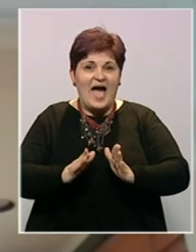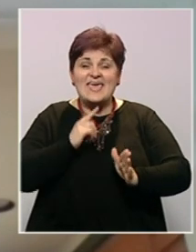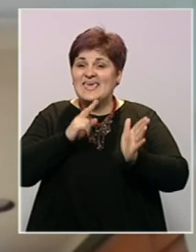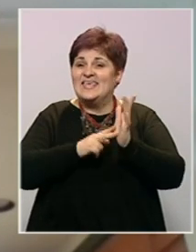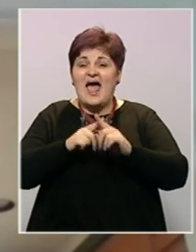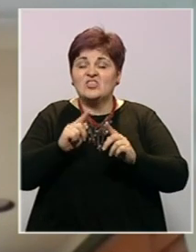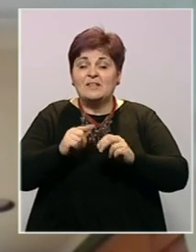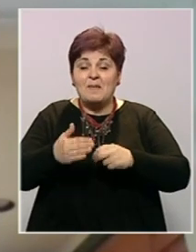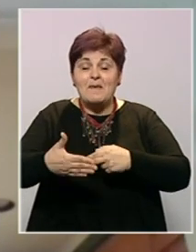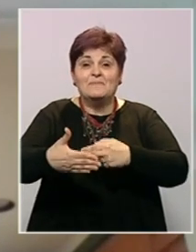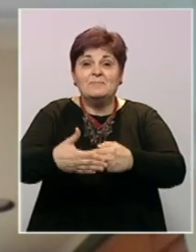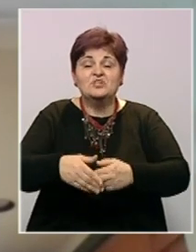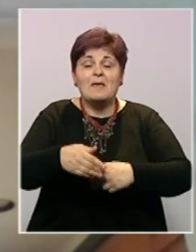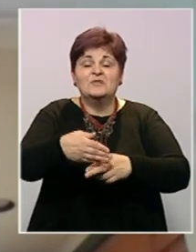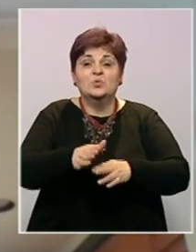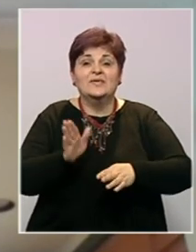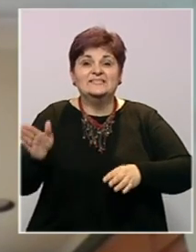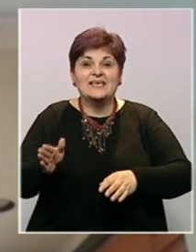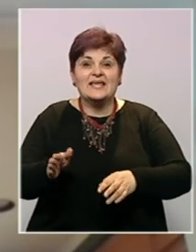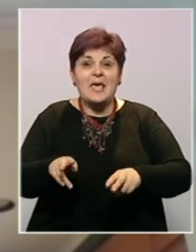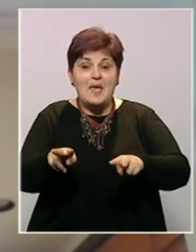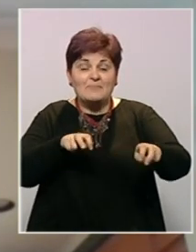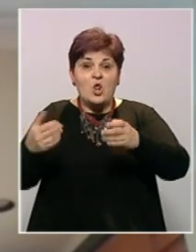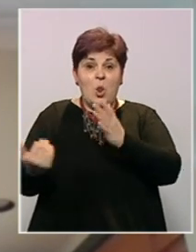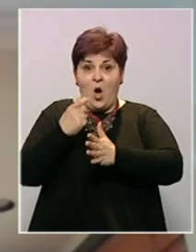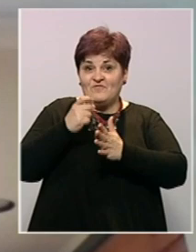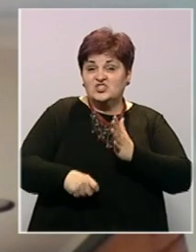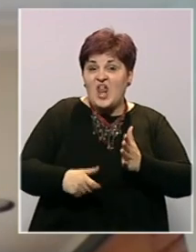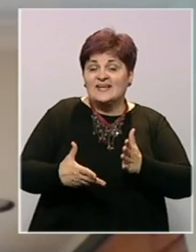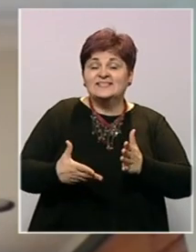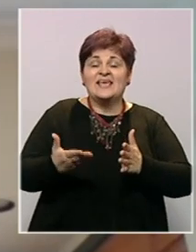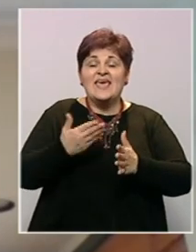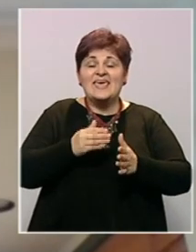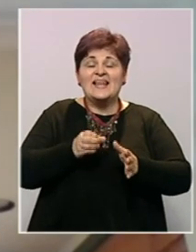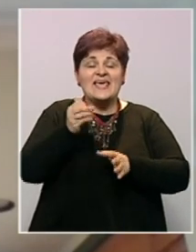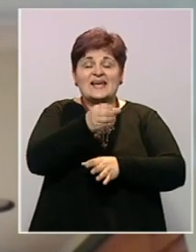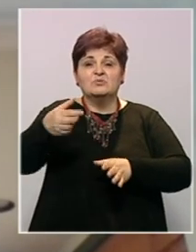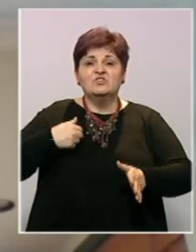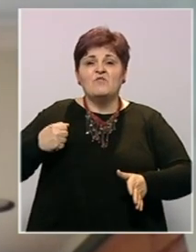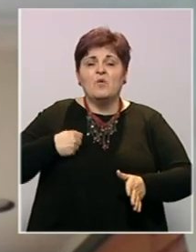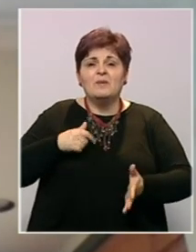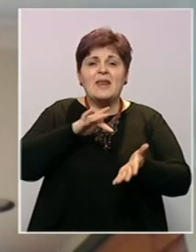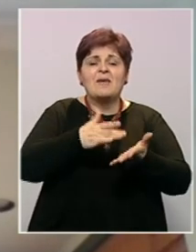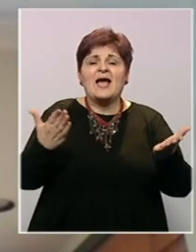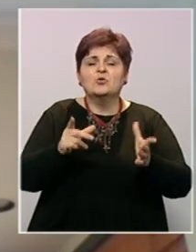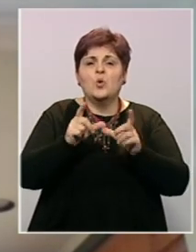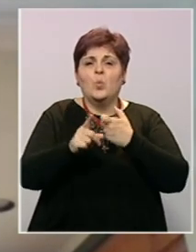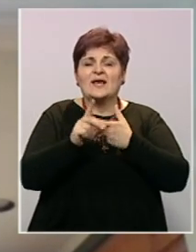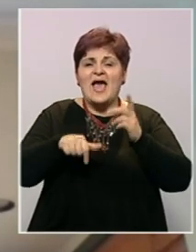bi trebala približavati prema istoku, privlačeći nove članice ili raspoređivanjem svojih trupa na mjestima poput Ukrajine.